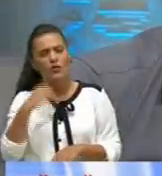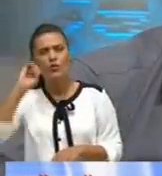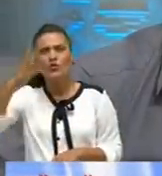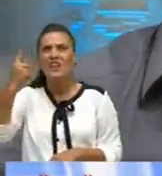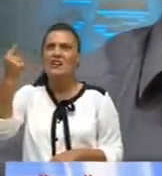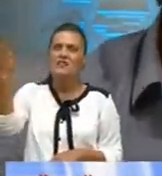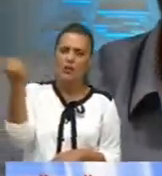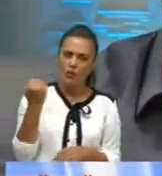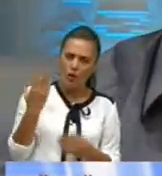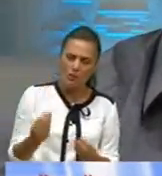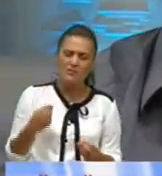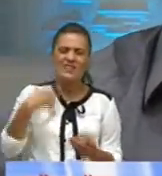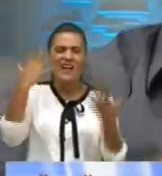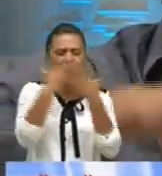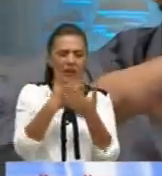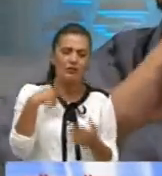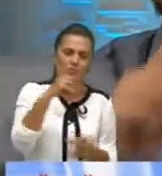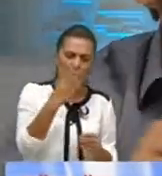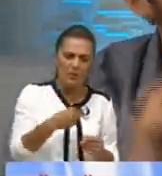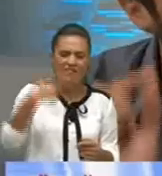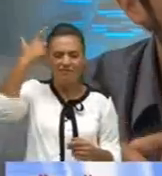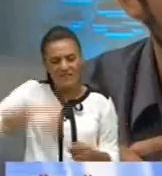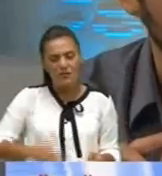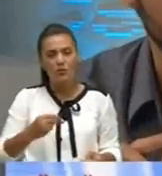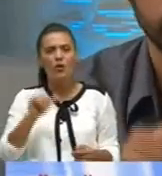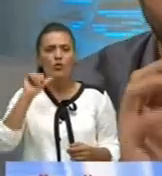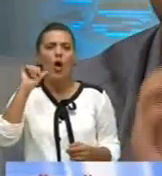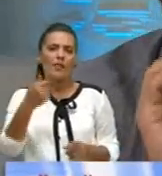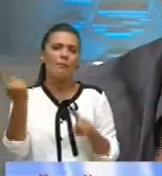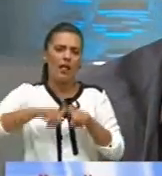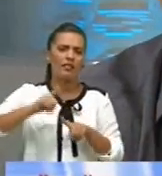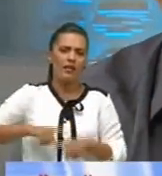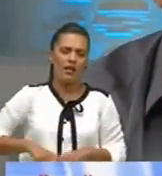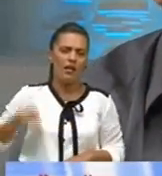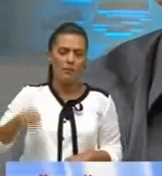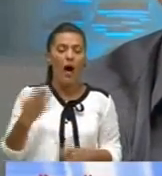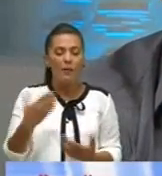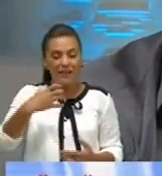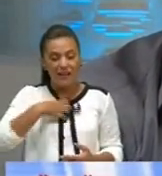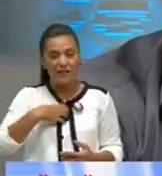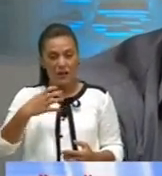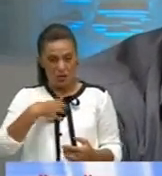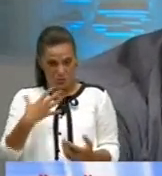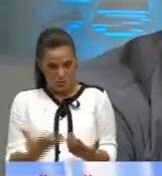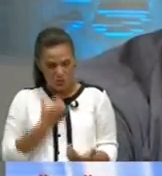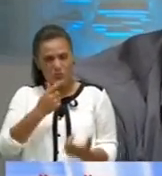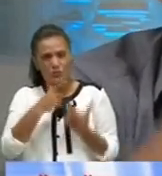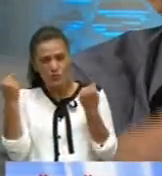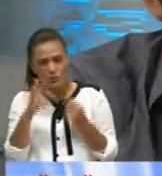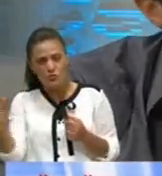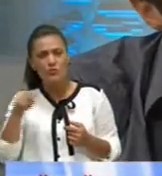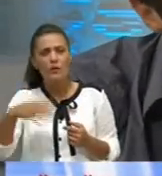az alıyor olmamız, karanlıkta uyuyor olmamız fizyolojik olarak önemli etkenlerdir. Ama özünde bizim üzüntümüz,